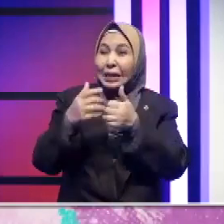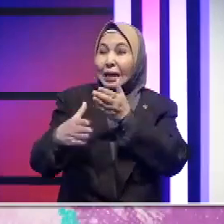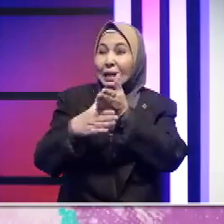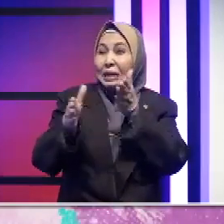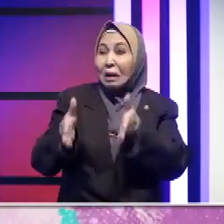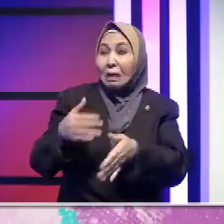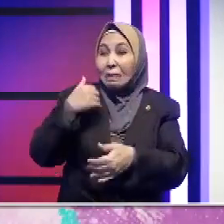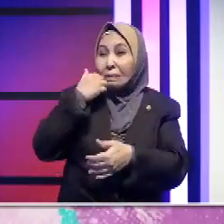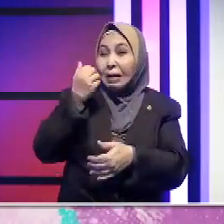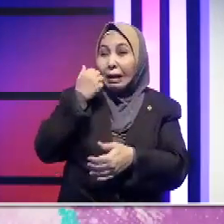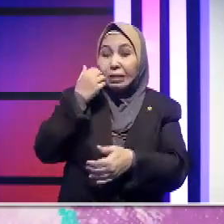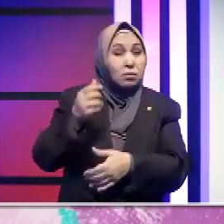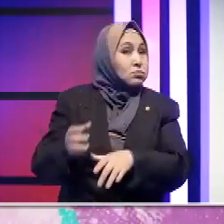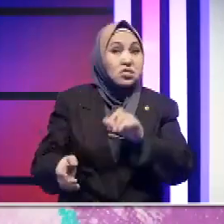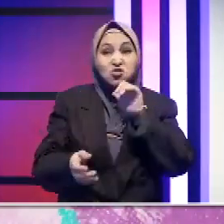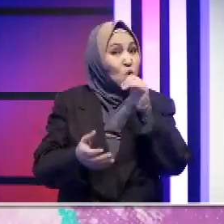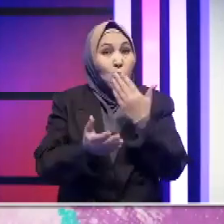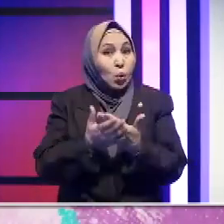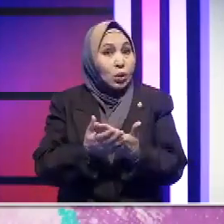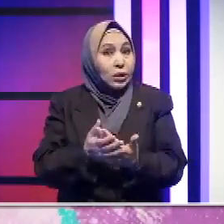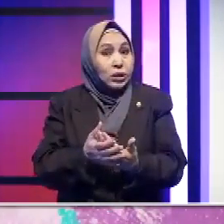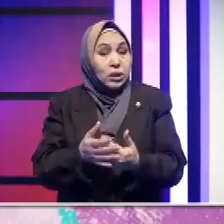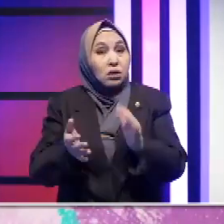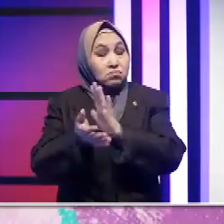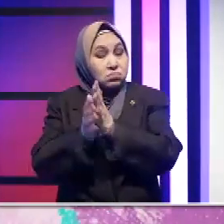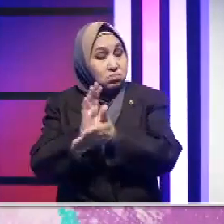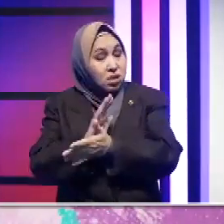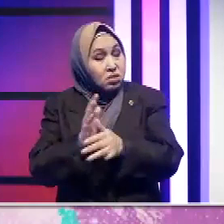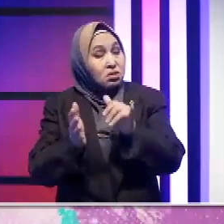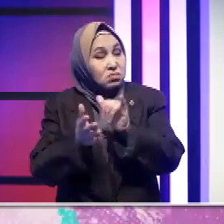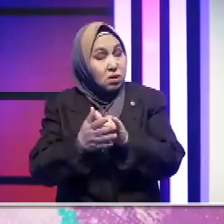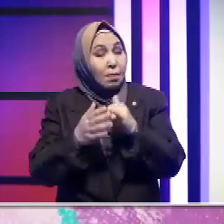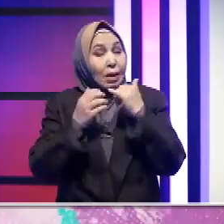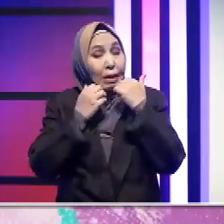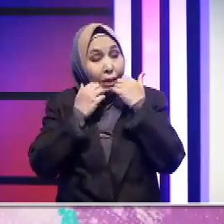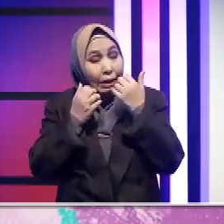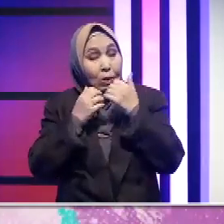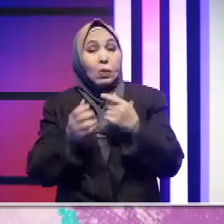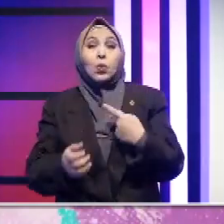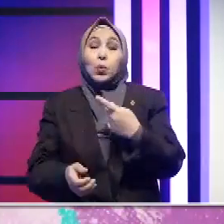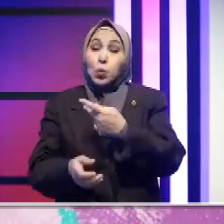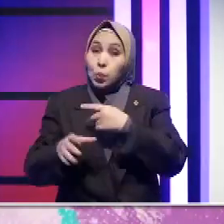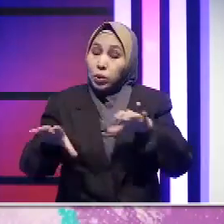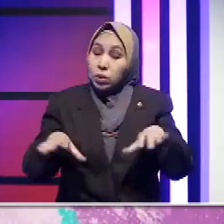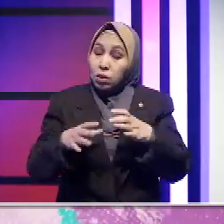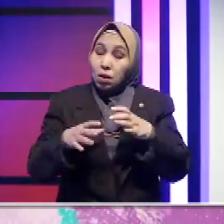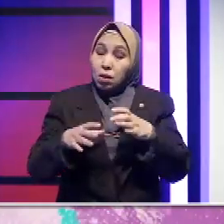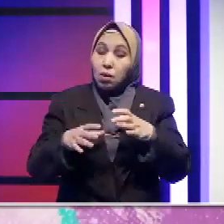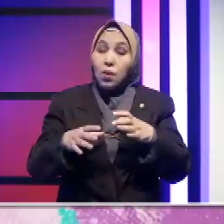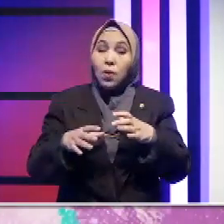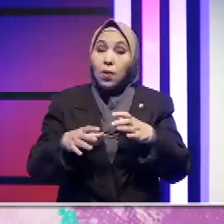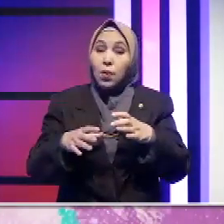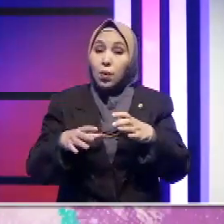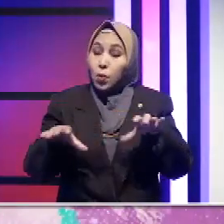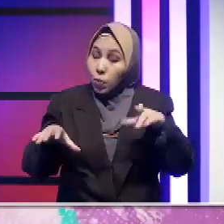the show in the same isi.co.id pen1s akhsin Ridho good software